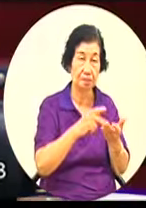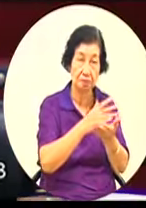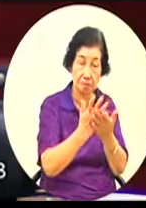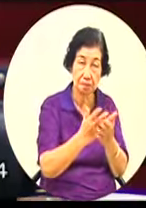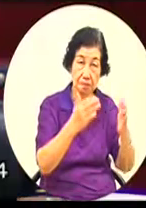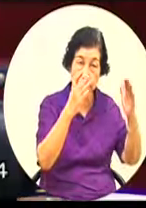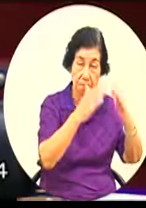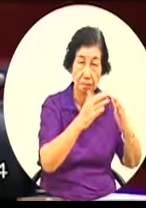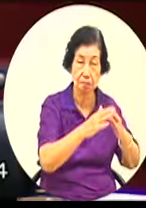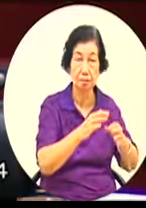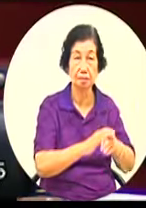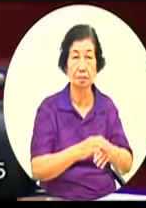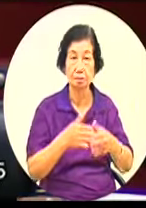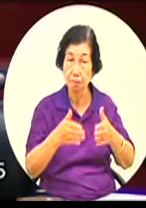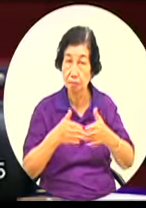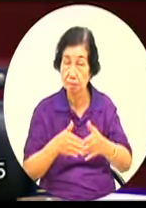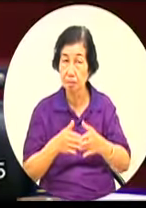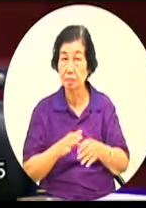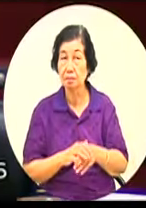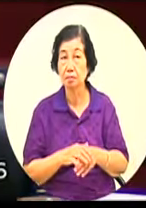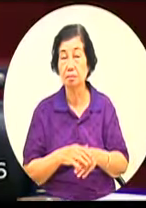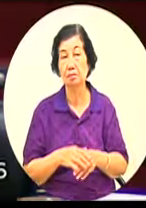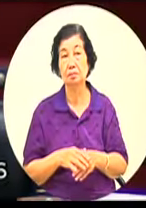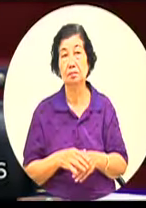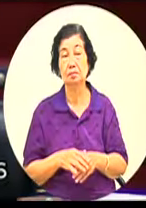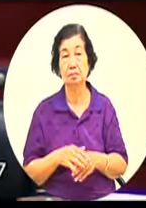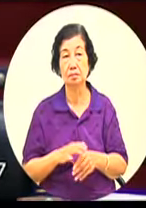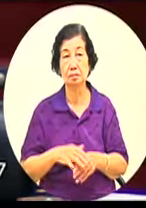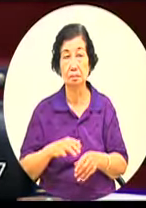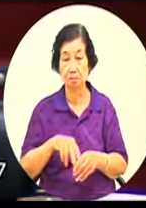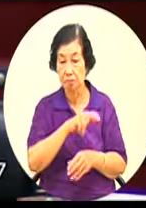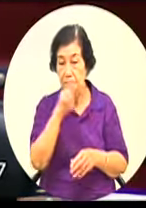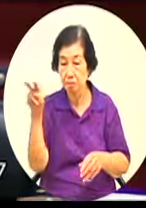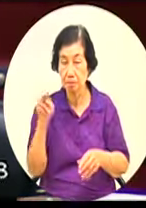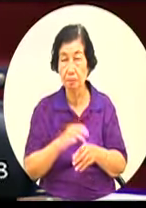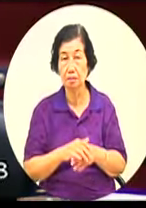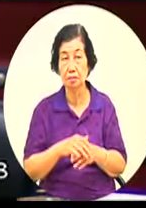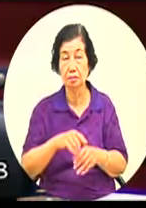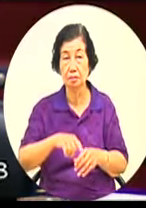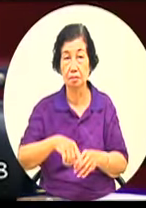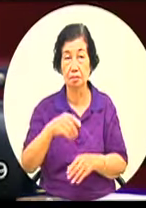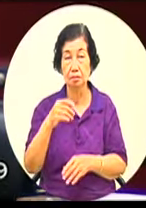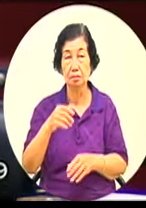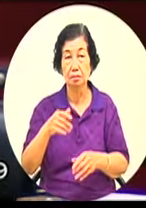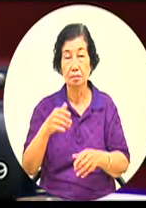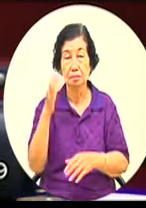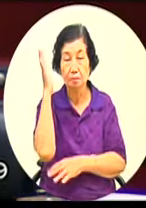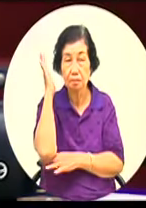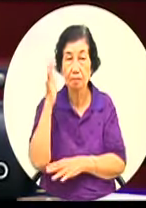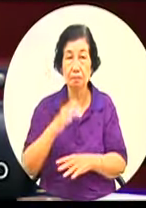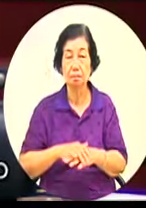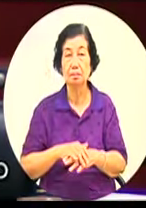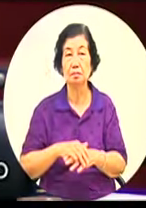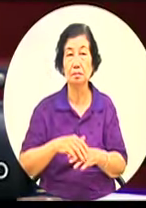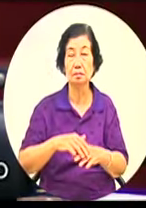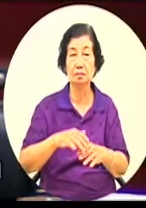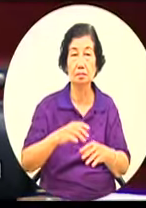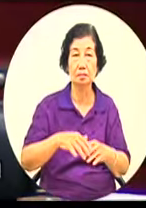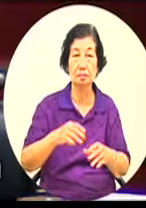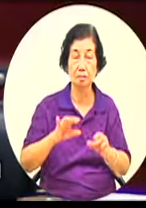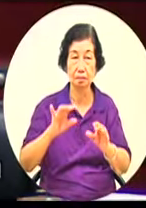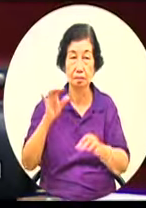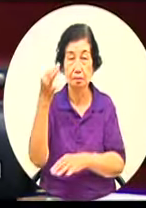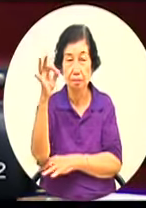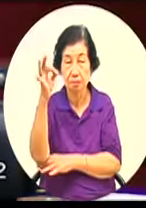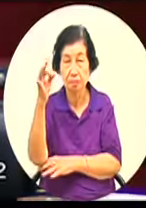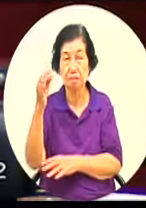都是一直在卖地而已，地政局卖地，财政局在卖地。那我们觉得这个对高雄